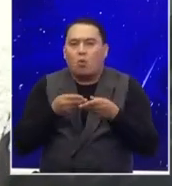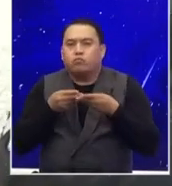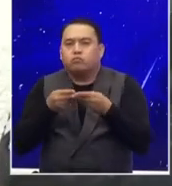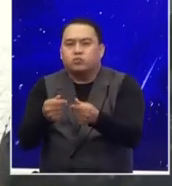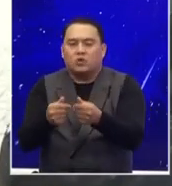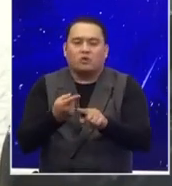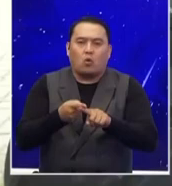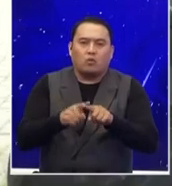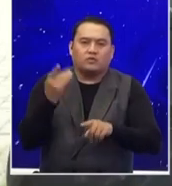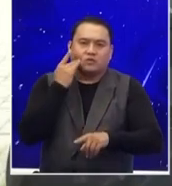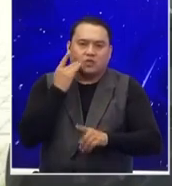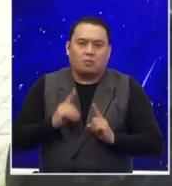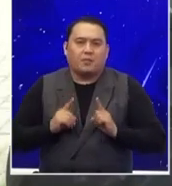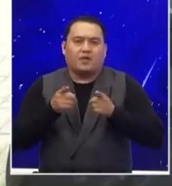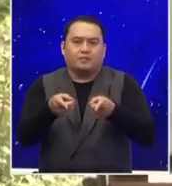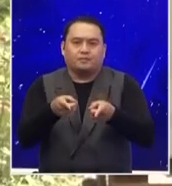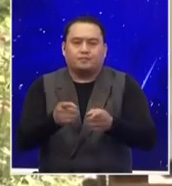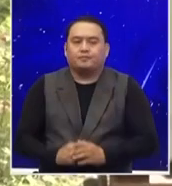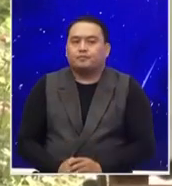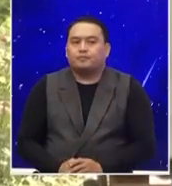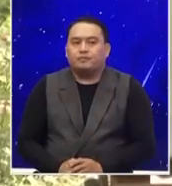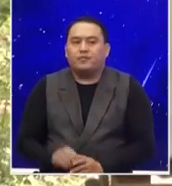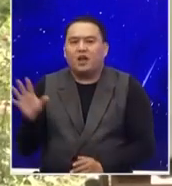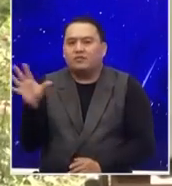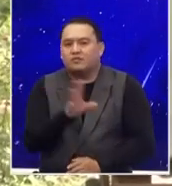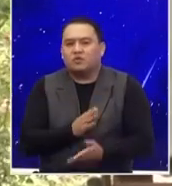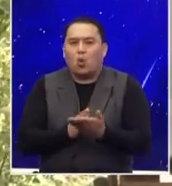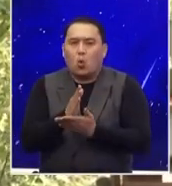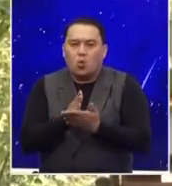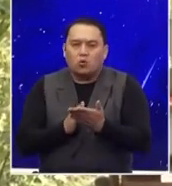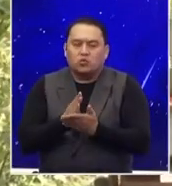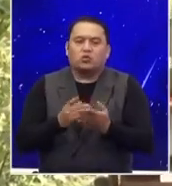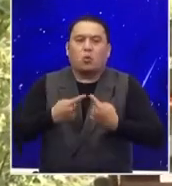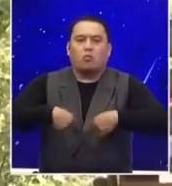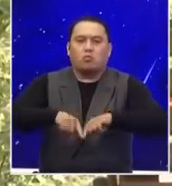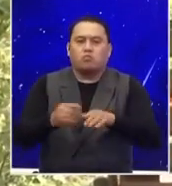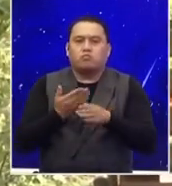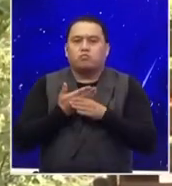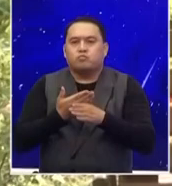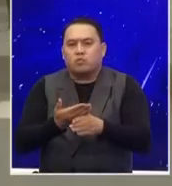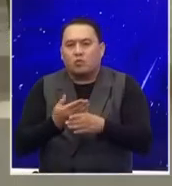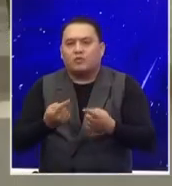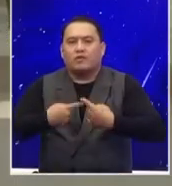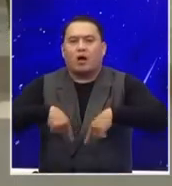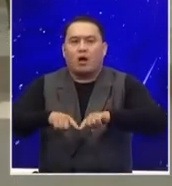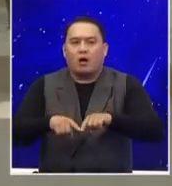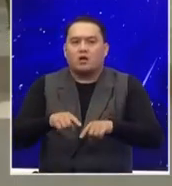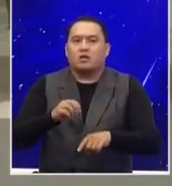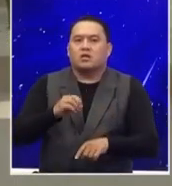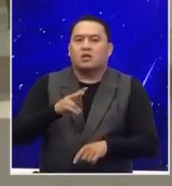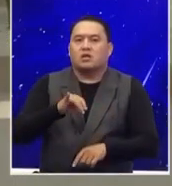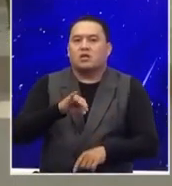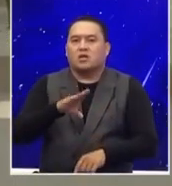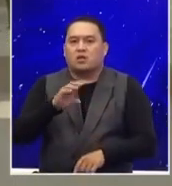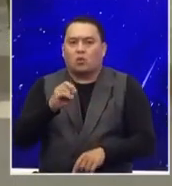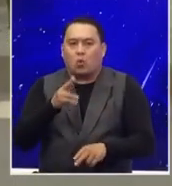под которую он в свое время попал. Вот. Отдавая все силы служению, общине и помощи братьям и сестрам в организации, Александр Никитенко